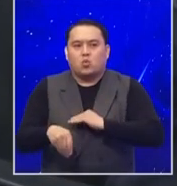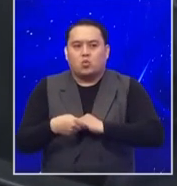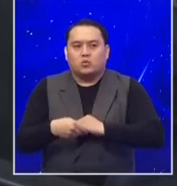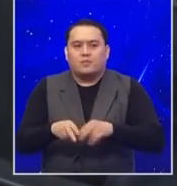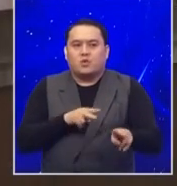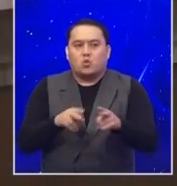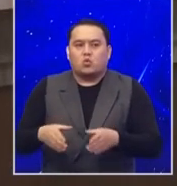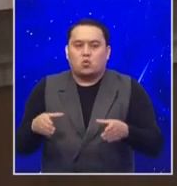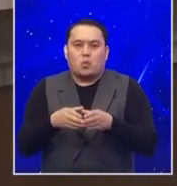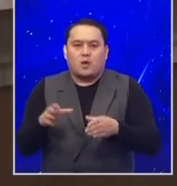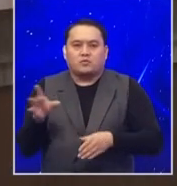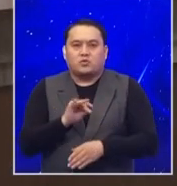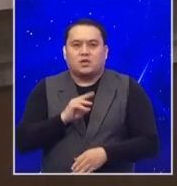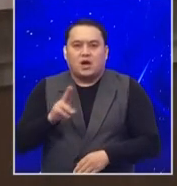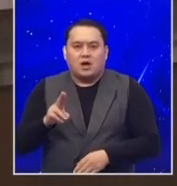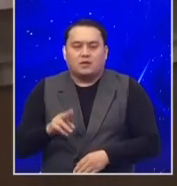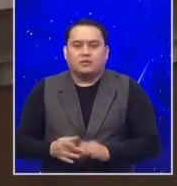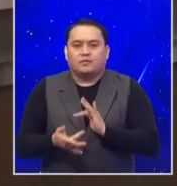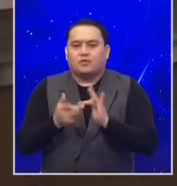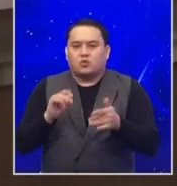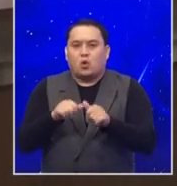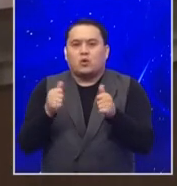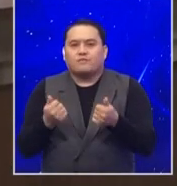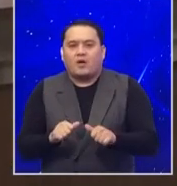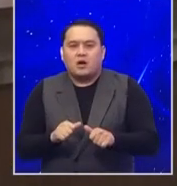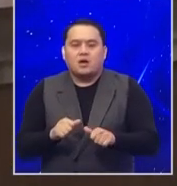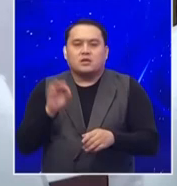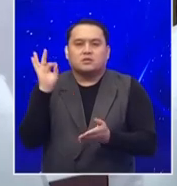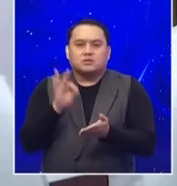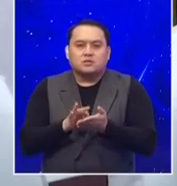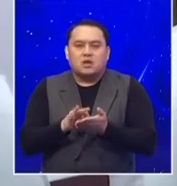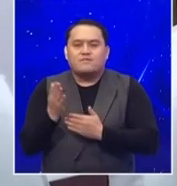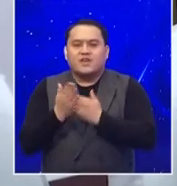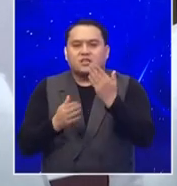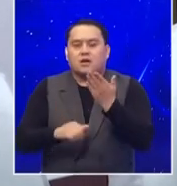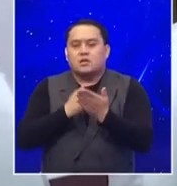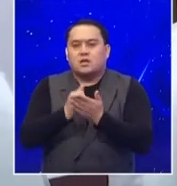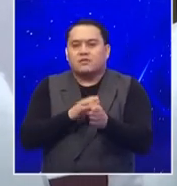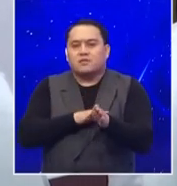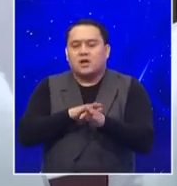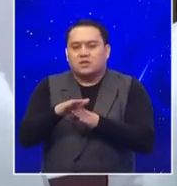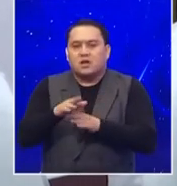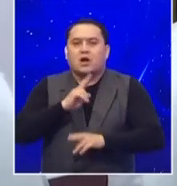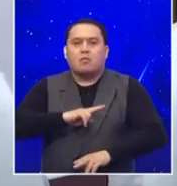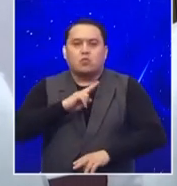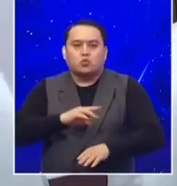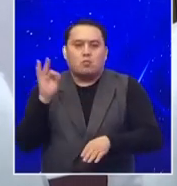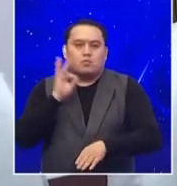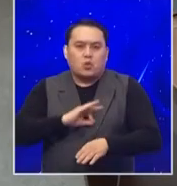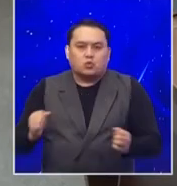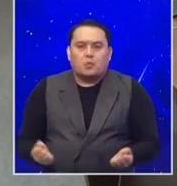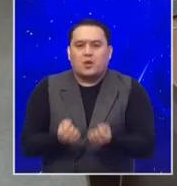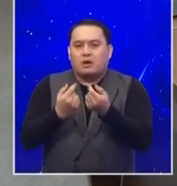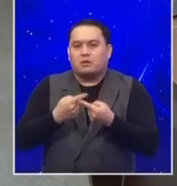и мониторинговых групп по всей республике в онлайн-формате. Поскольку данная задача имеет высокий приоритет исполнения, в своей работе они пользуются